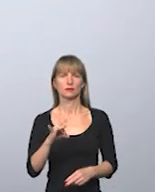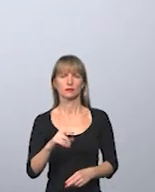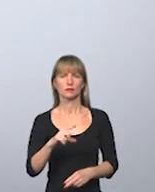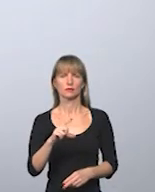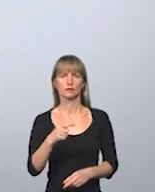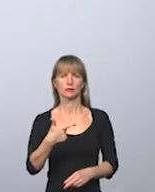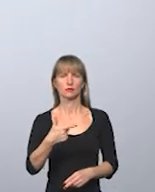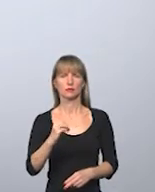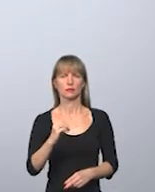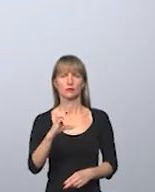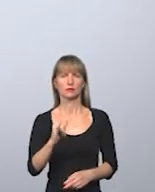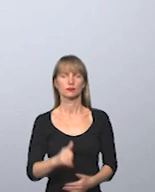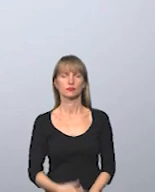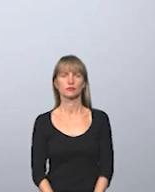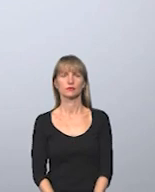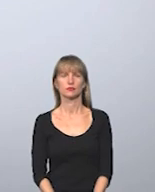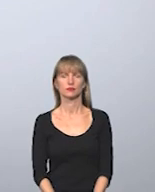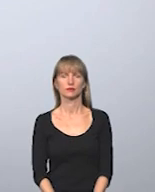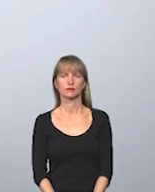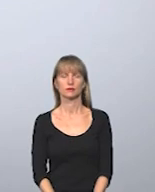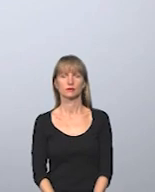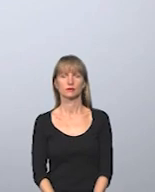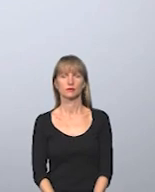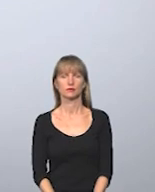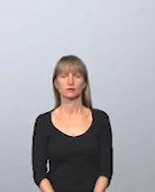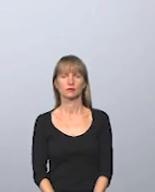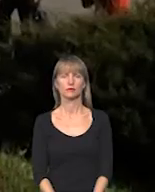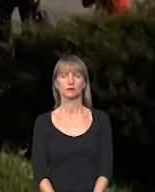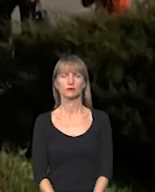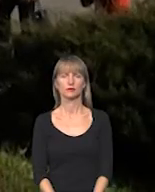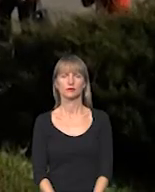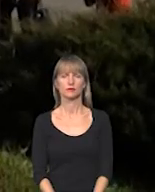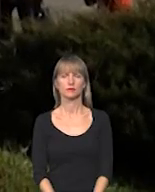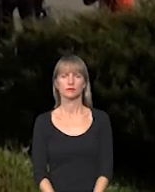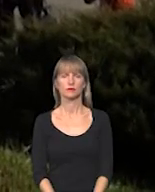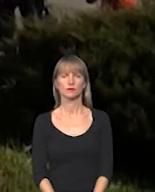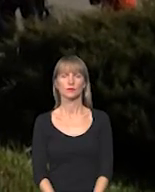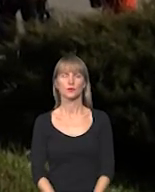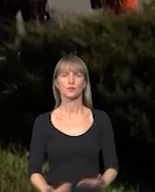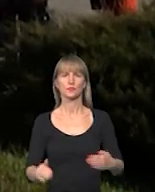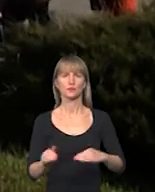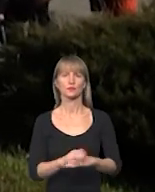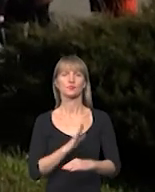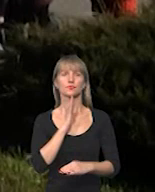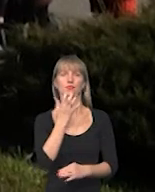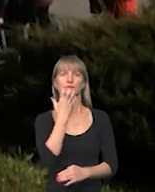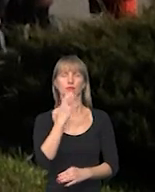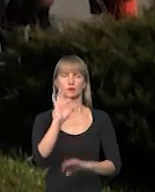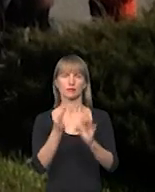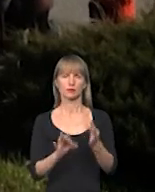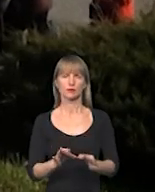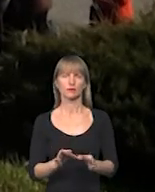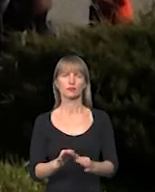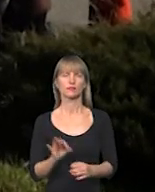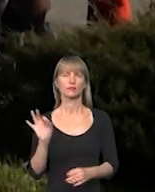Ви Доброго ранку! Тепла осінь – привід